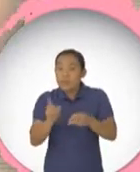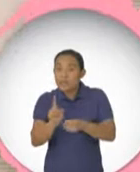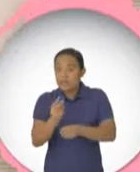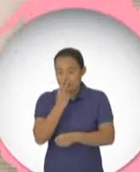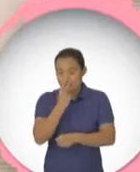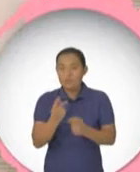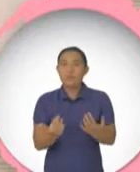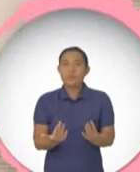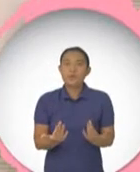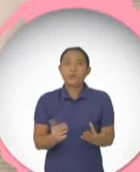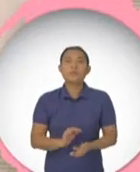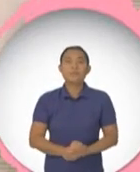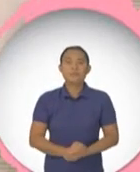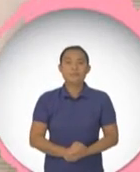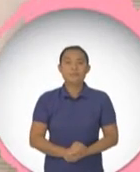างครับ